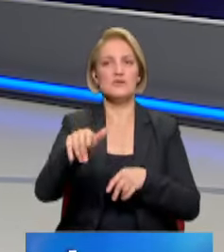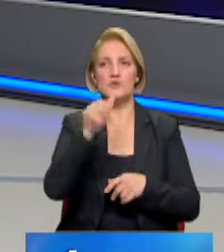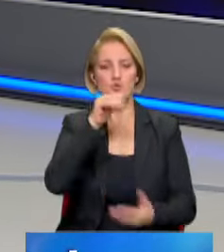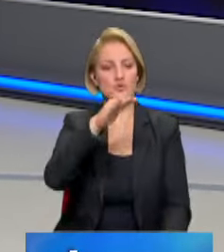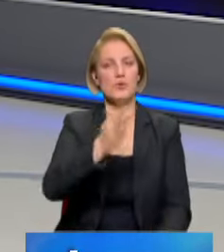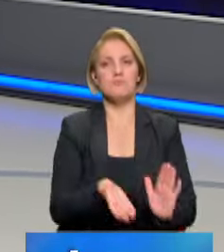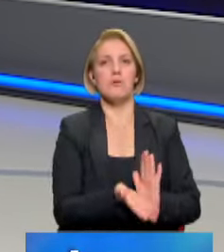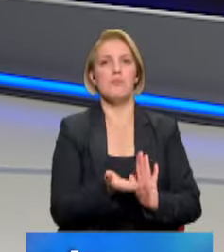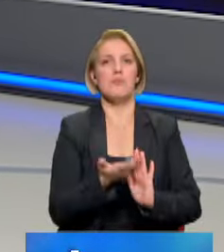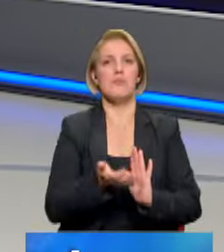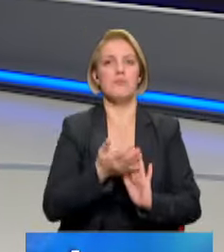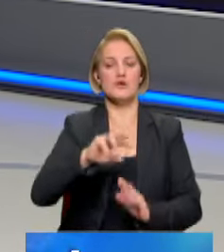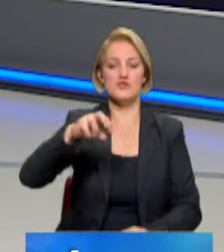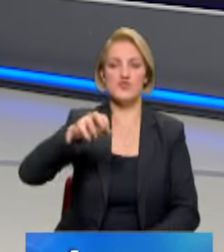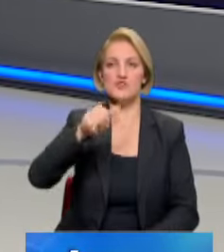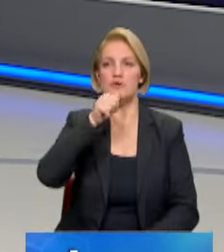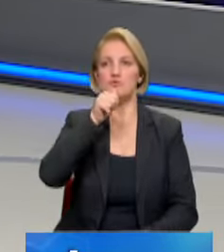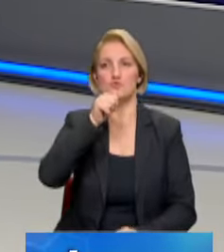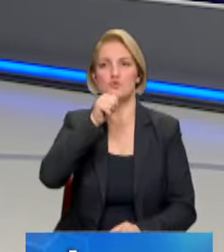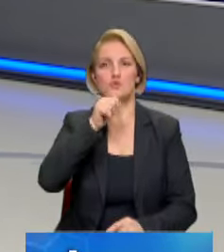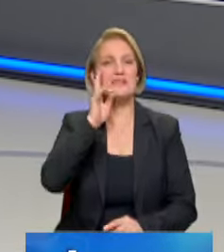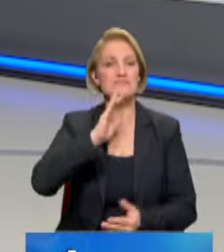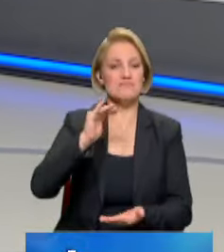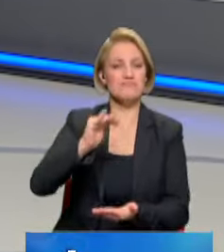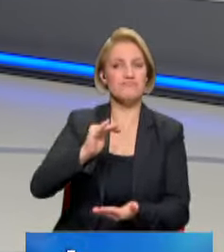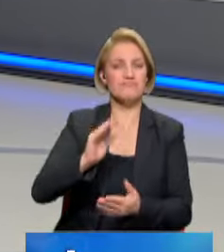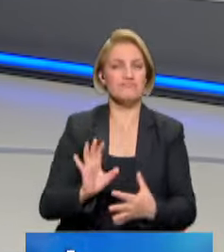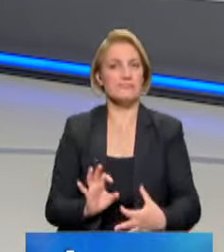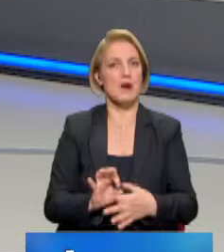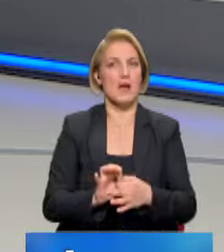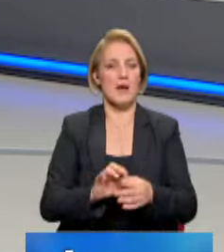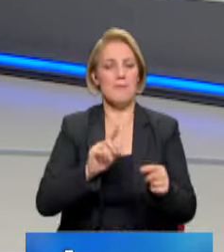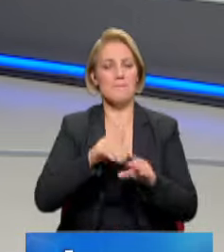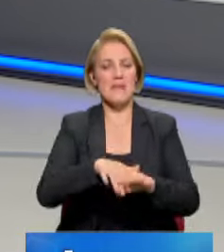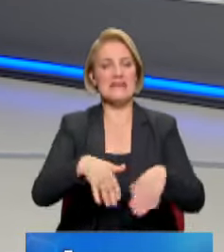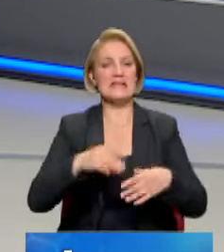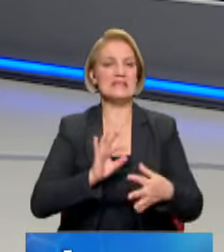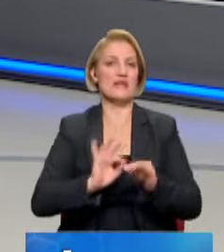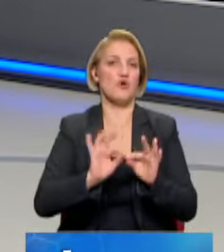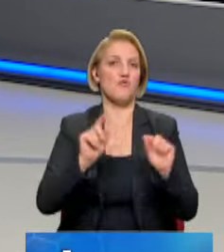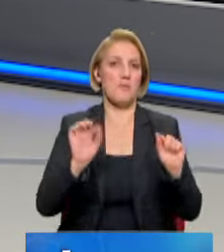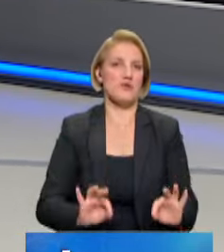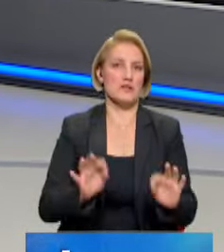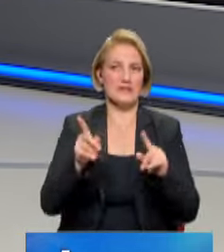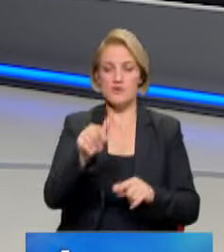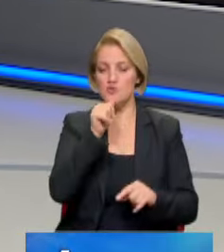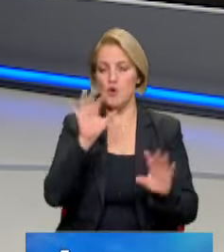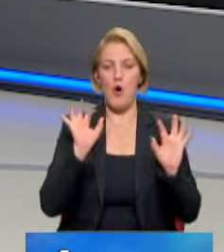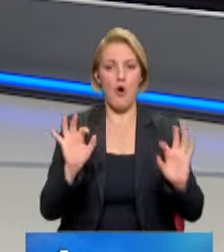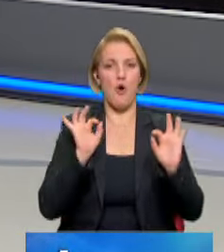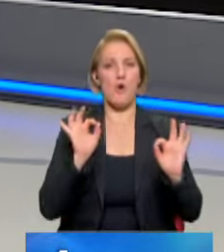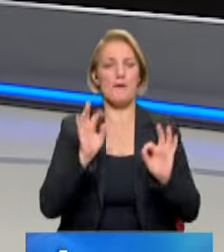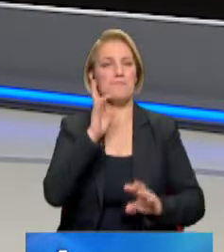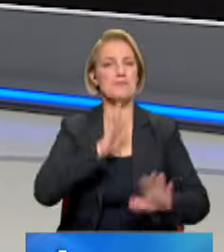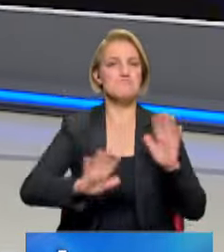suları kaldırdı. Şebeke suyu arıtma sistemine geçti. Meclisin tasarrufu da böyleydi en son. Su demişken, su önemli bir